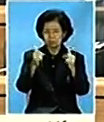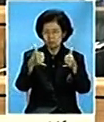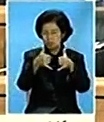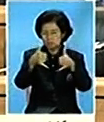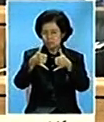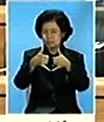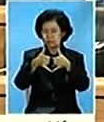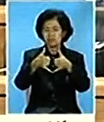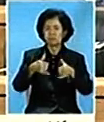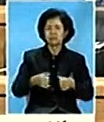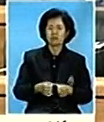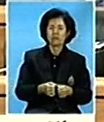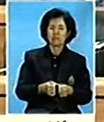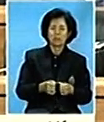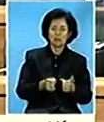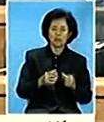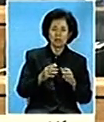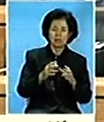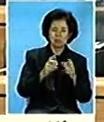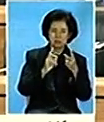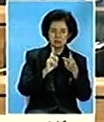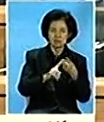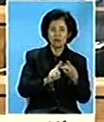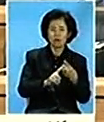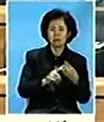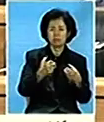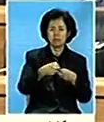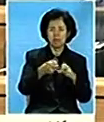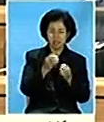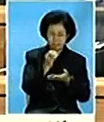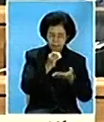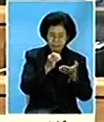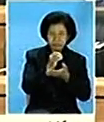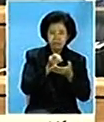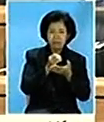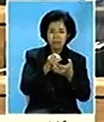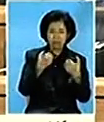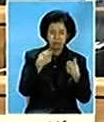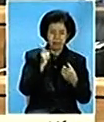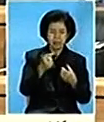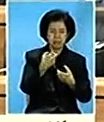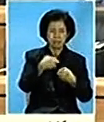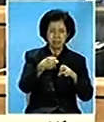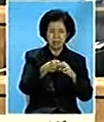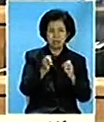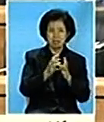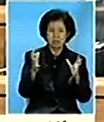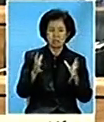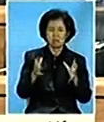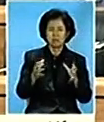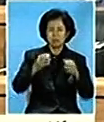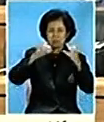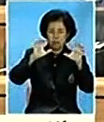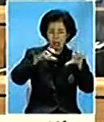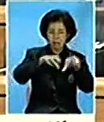ครับเรื่องที่สองคือเรื่องของปัญหาของยาเสพติดซึ่งก็เป็นปัญหาใหญ่ปีนี้รัฐบาลนะครับได้จัดสรร